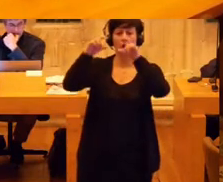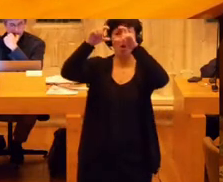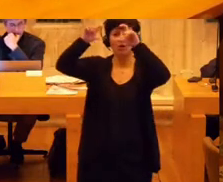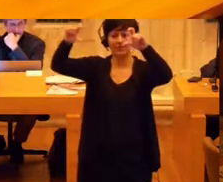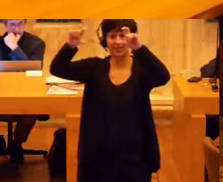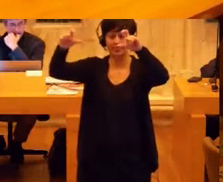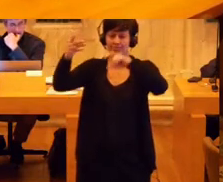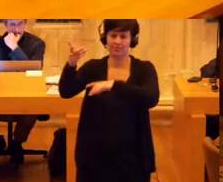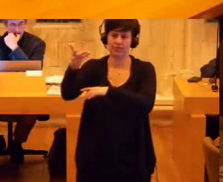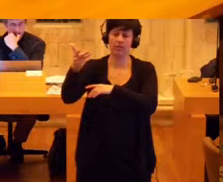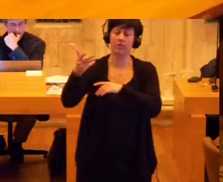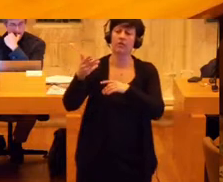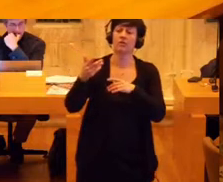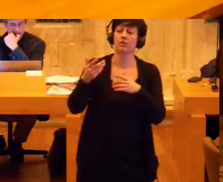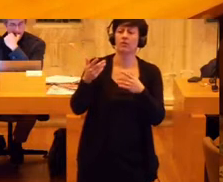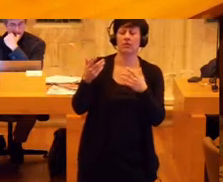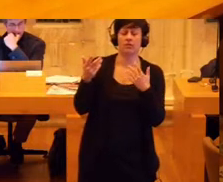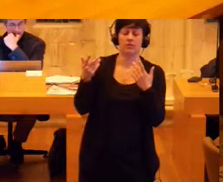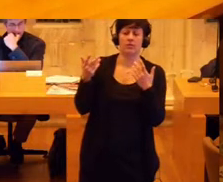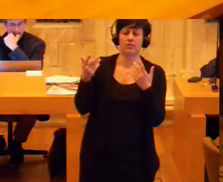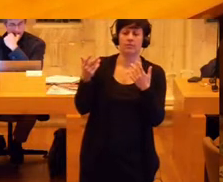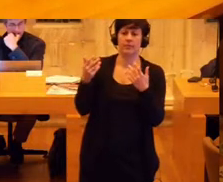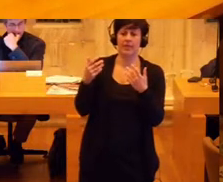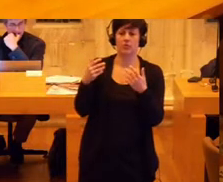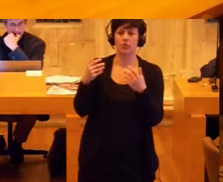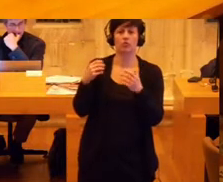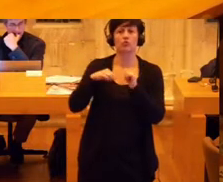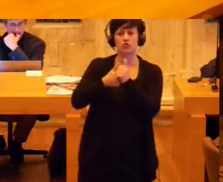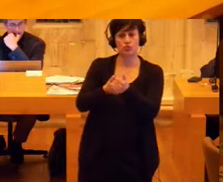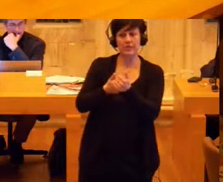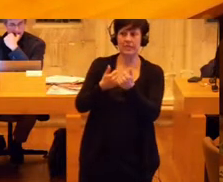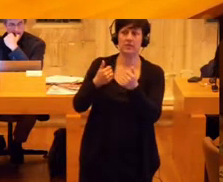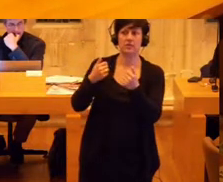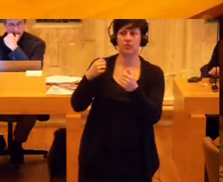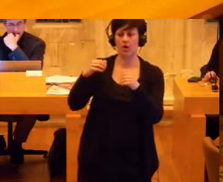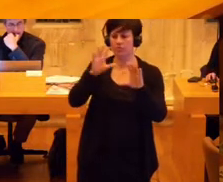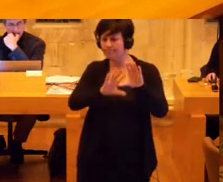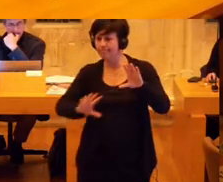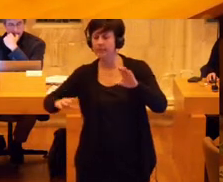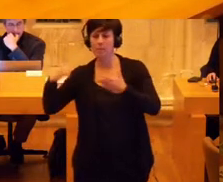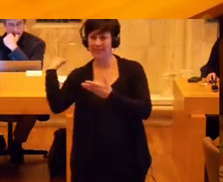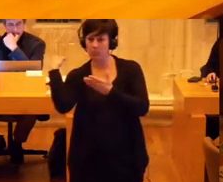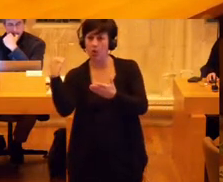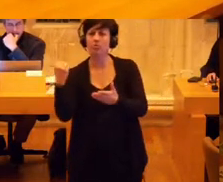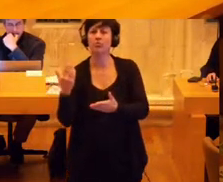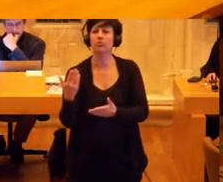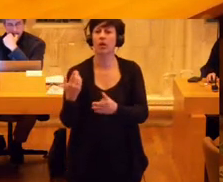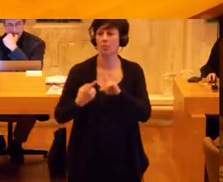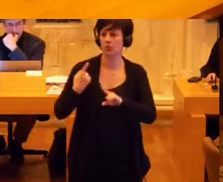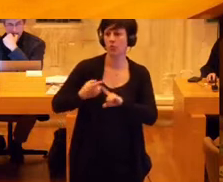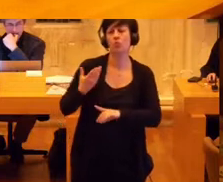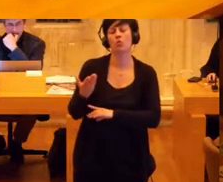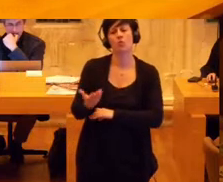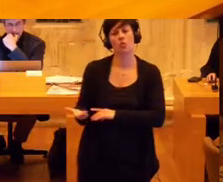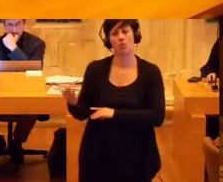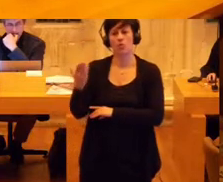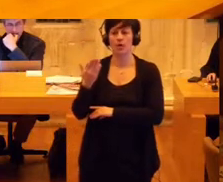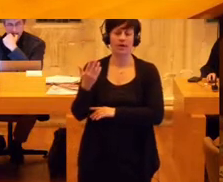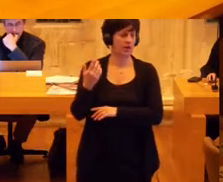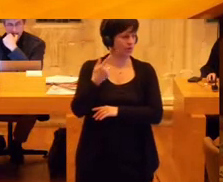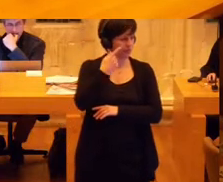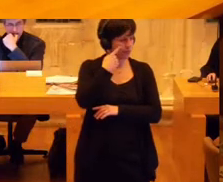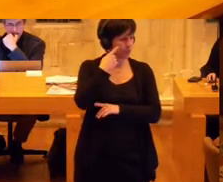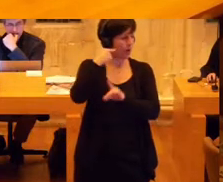sur les enseignes et notamment sur le secteur patrimonial, alors là vous avez des plus sur le secteur patrimonial et sur